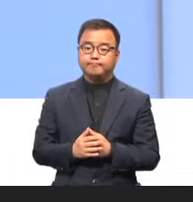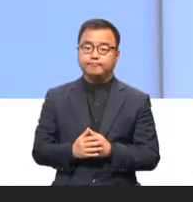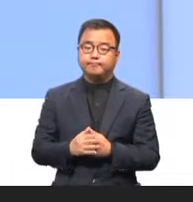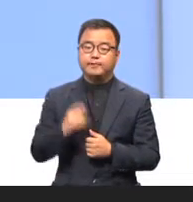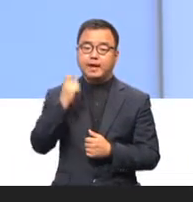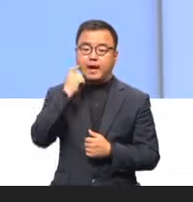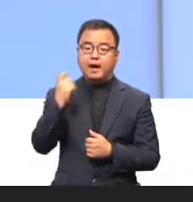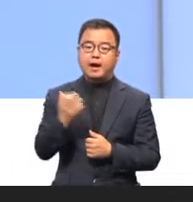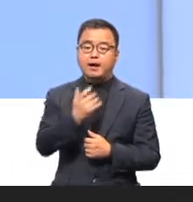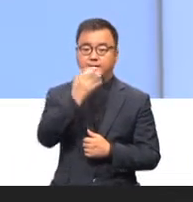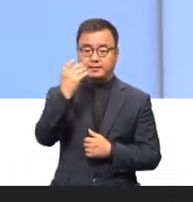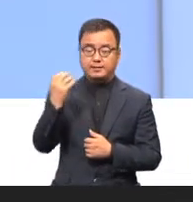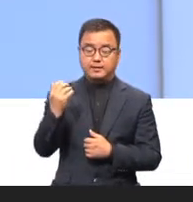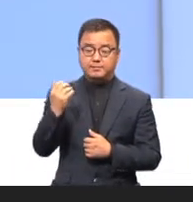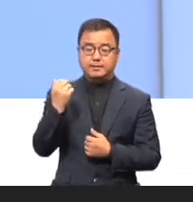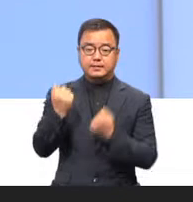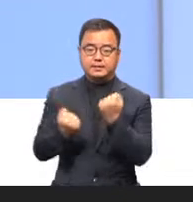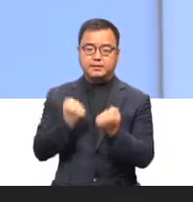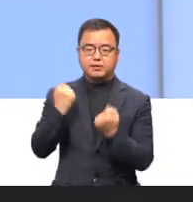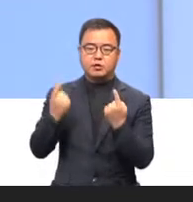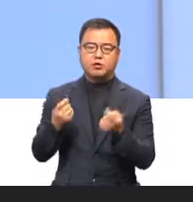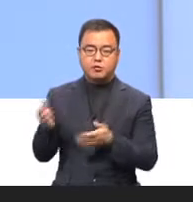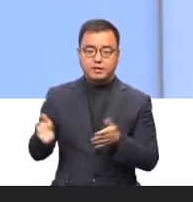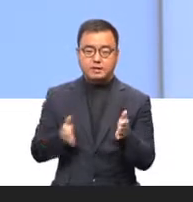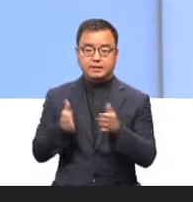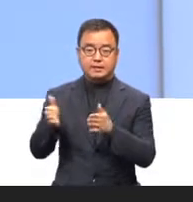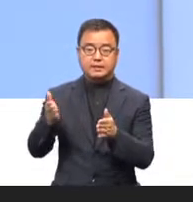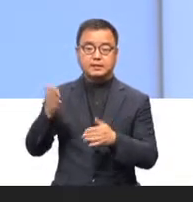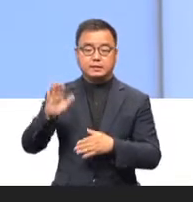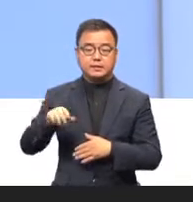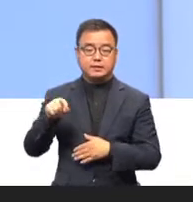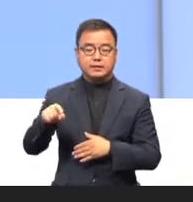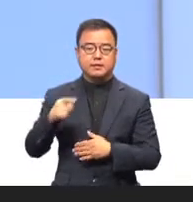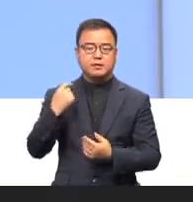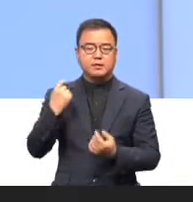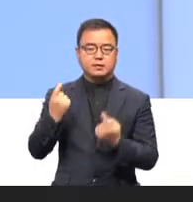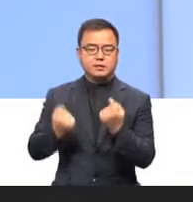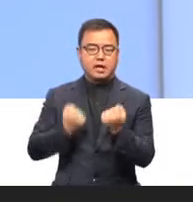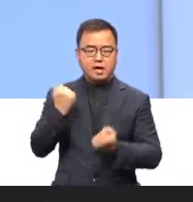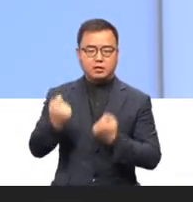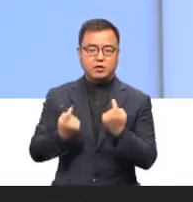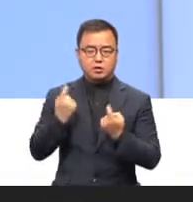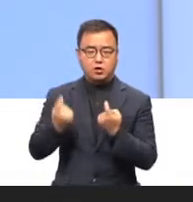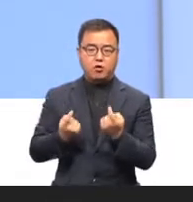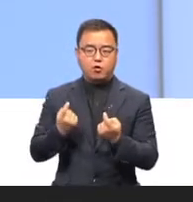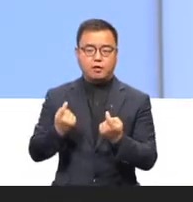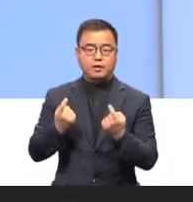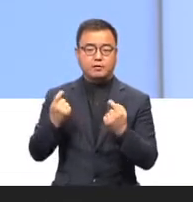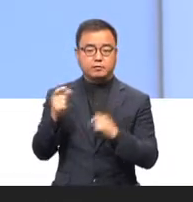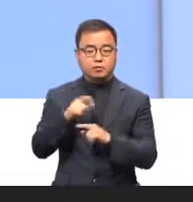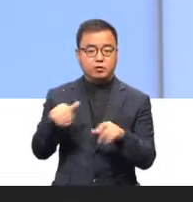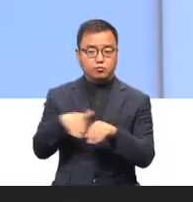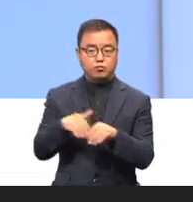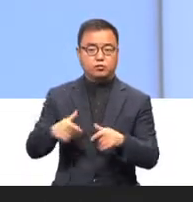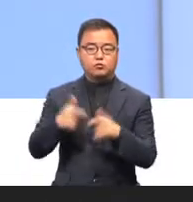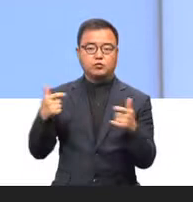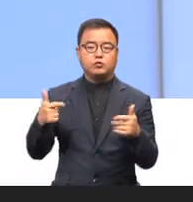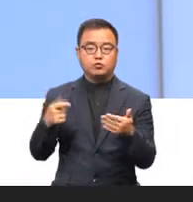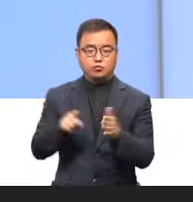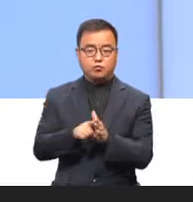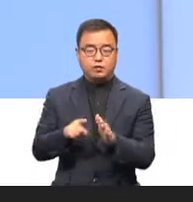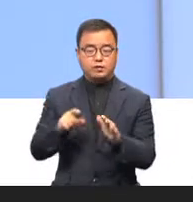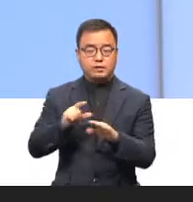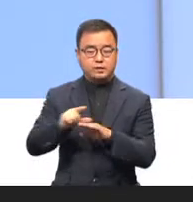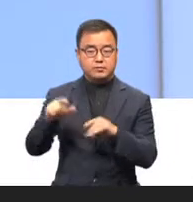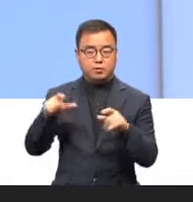자전거 여행 길 줄여서 아자 끼리 라고 하는데요 자전거 여행 문화 확산을 통한 지역관광 활성화를 위해서 문체부 와